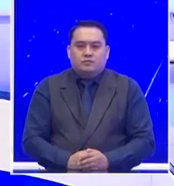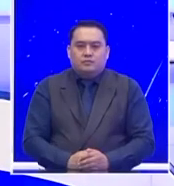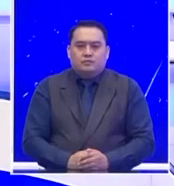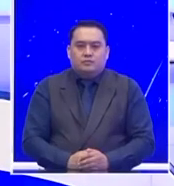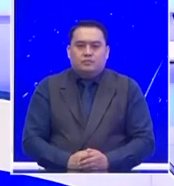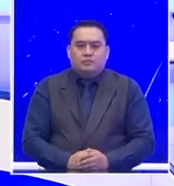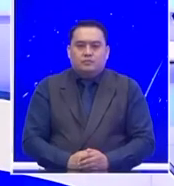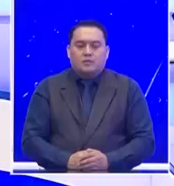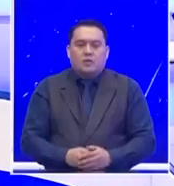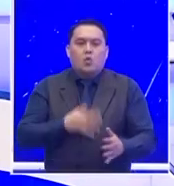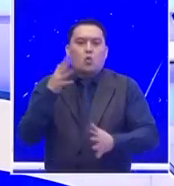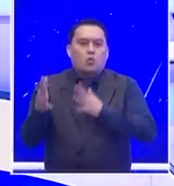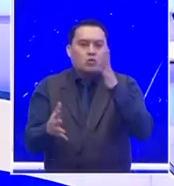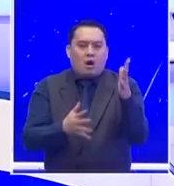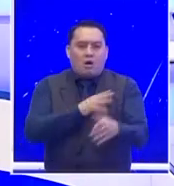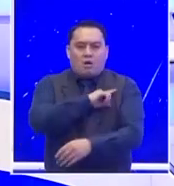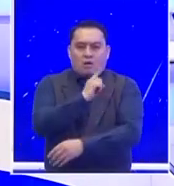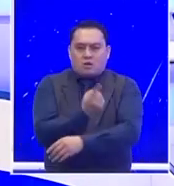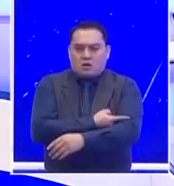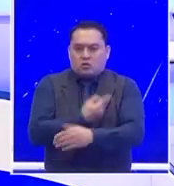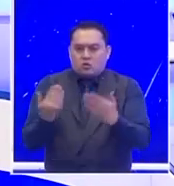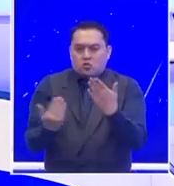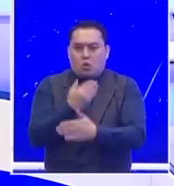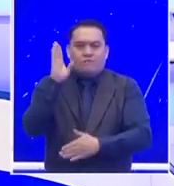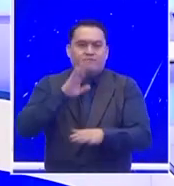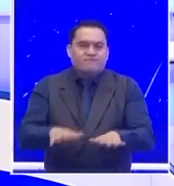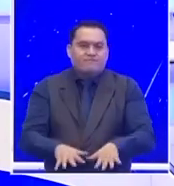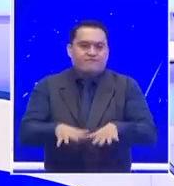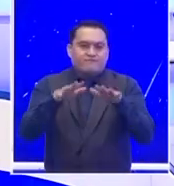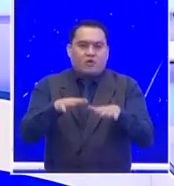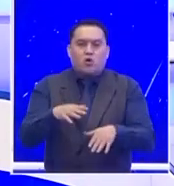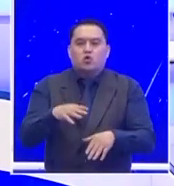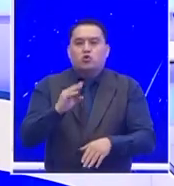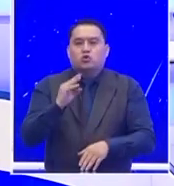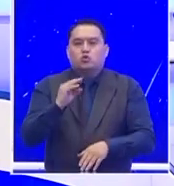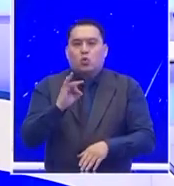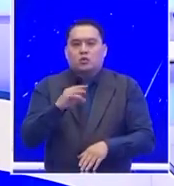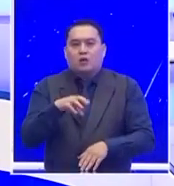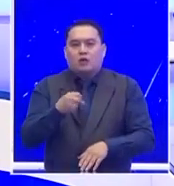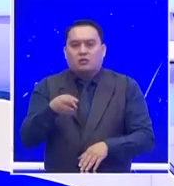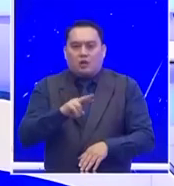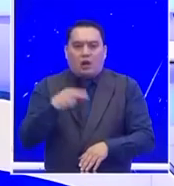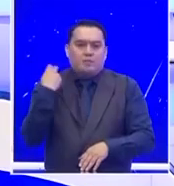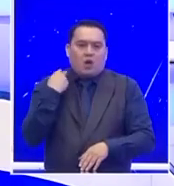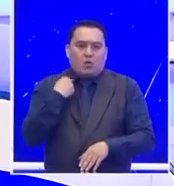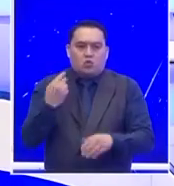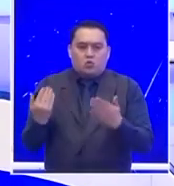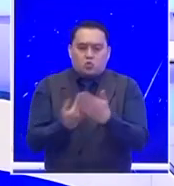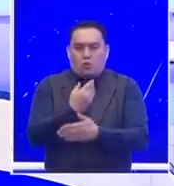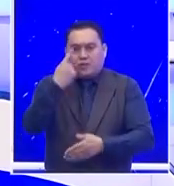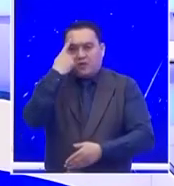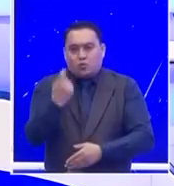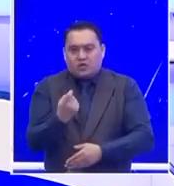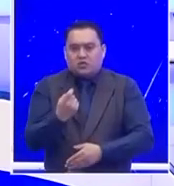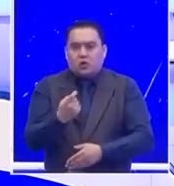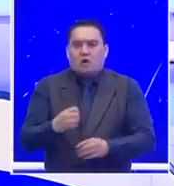А тем временем ураган Деннис грозит новыми наводнениями и идет на Шотландию. Британские власти распространили новые